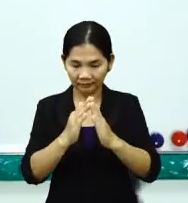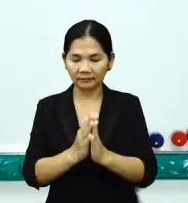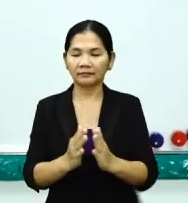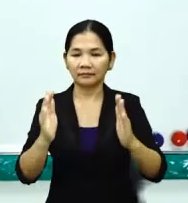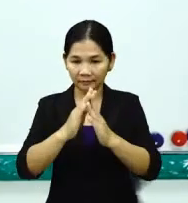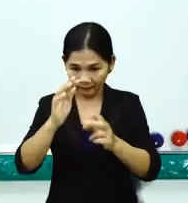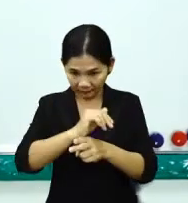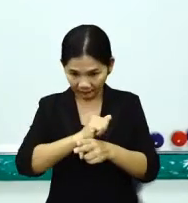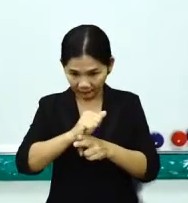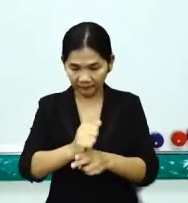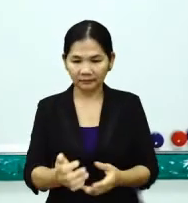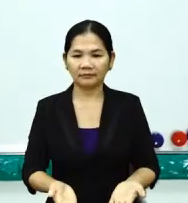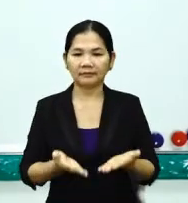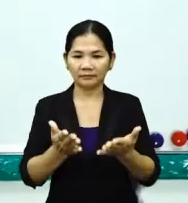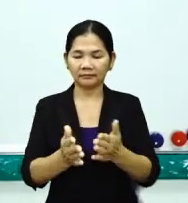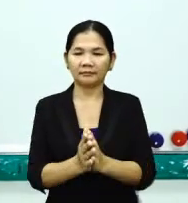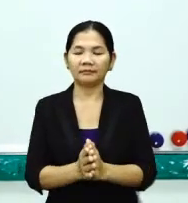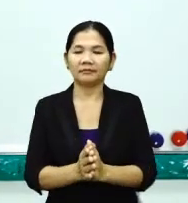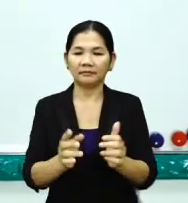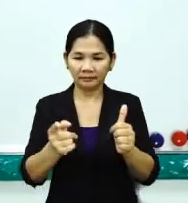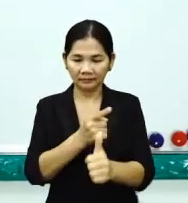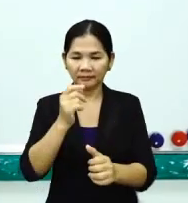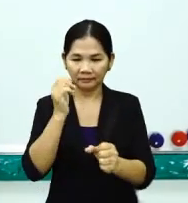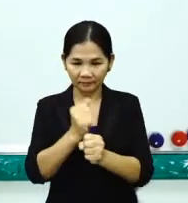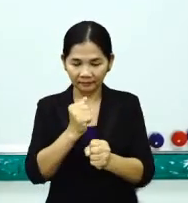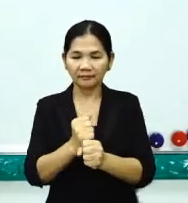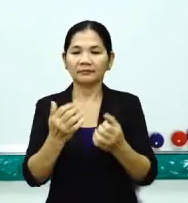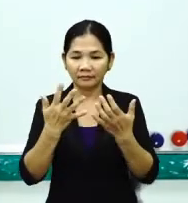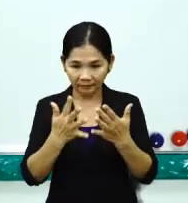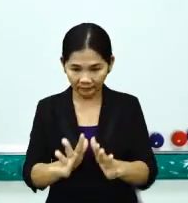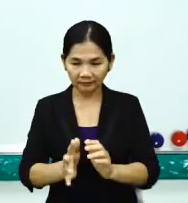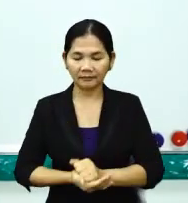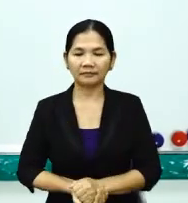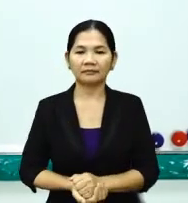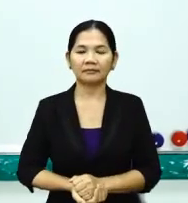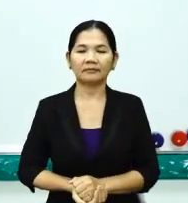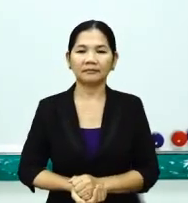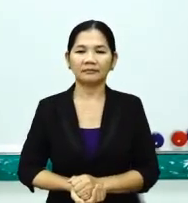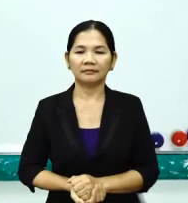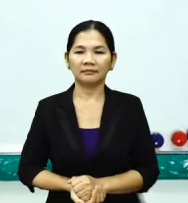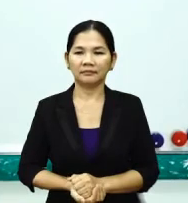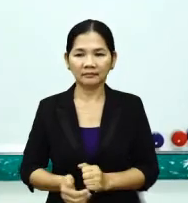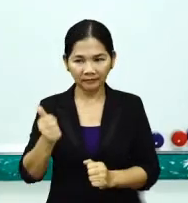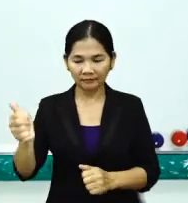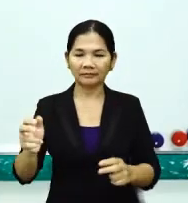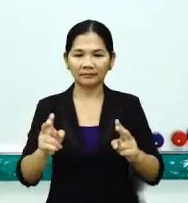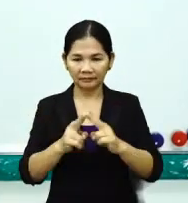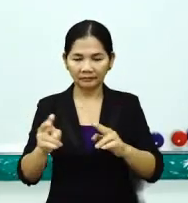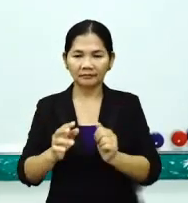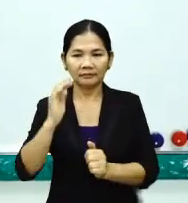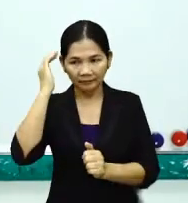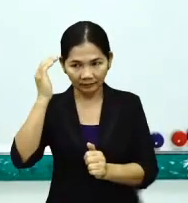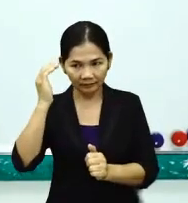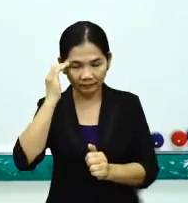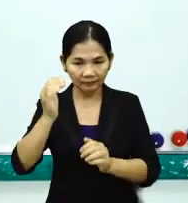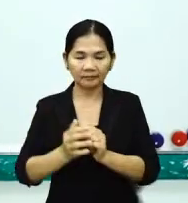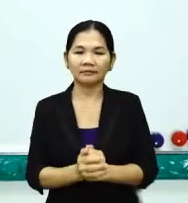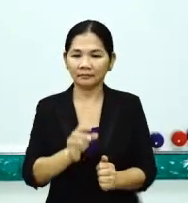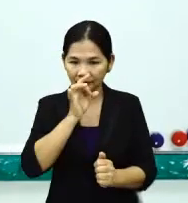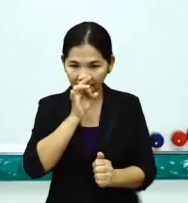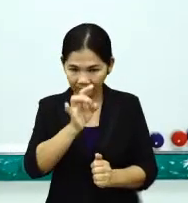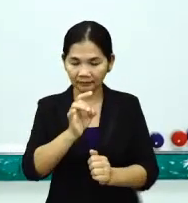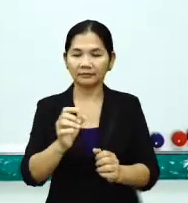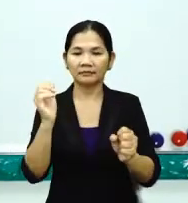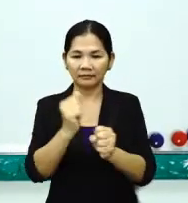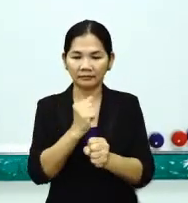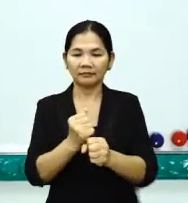nìa Chẳng cái cạp tiết đây này cô đã còn thua rồi rồi nữ Chà, là ổn nè, nè cô rút xong không thật con Và có chị